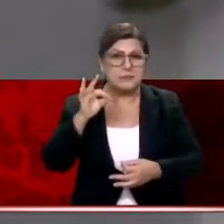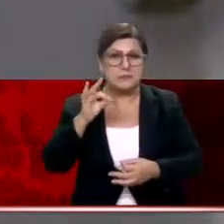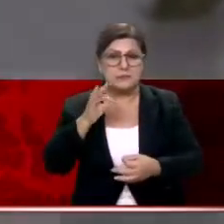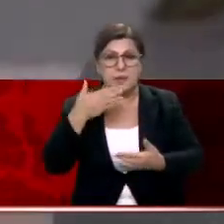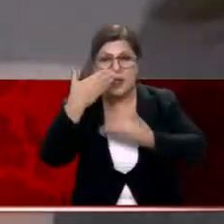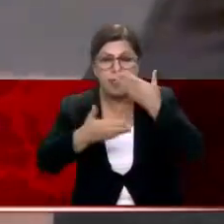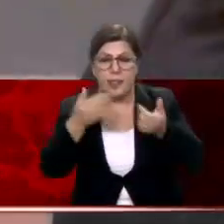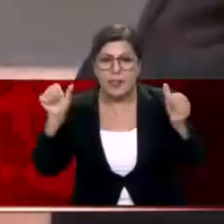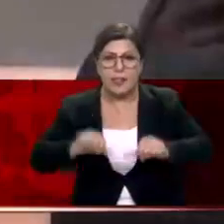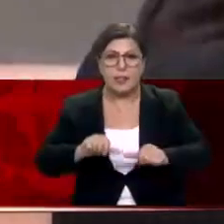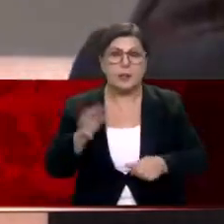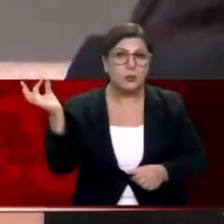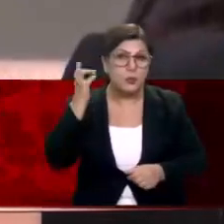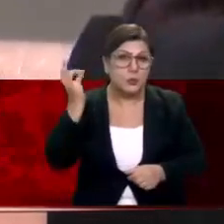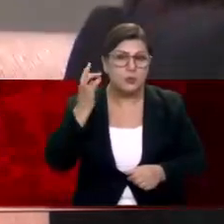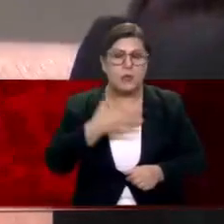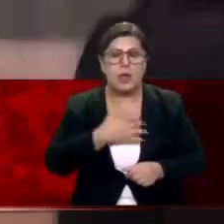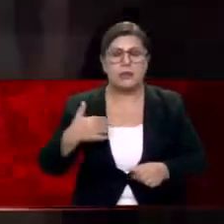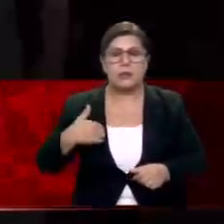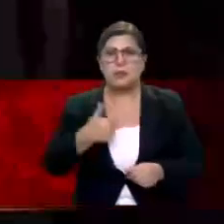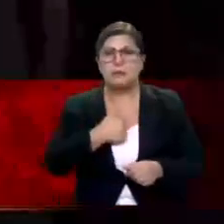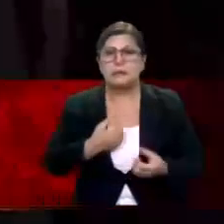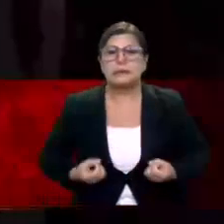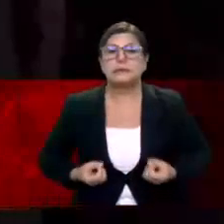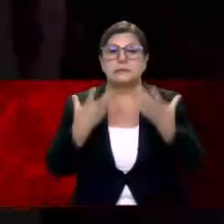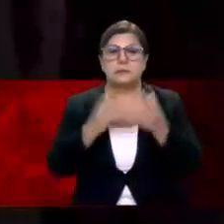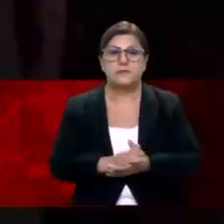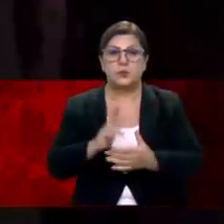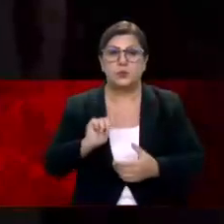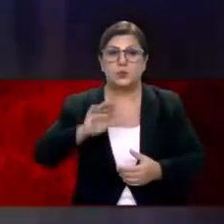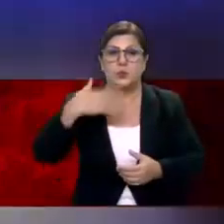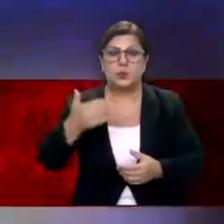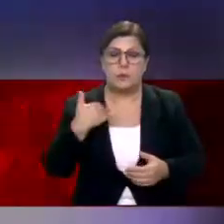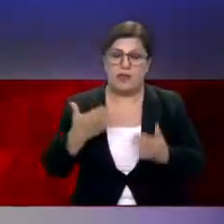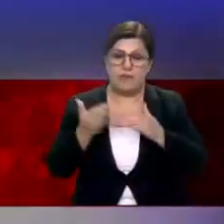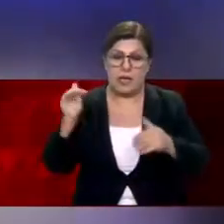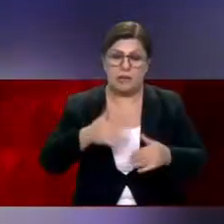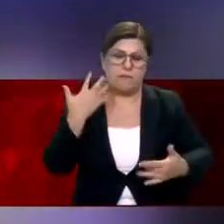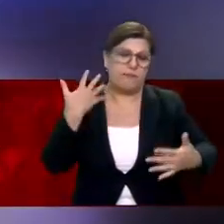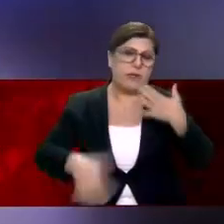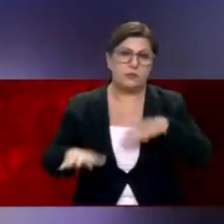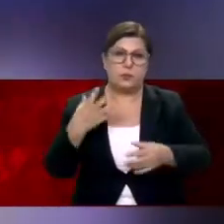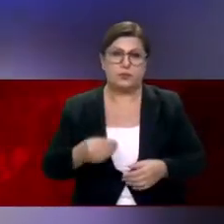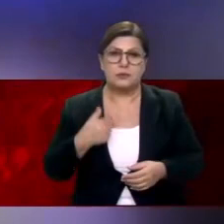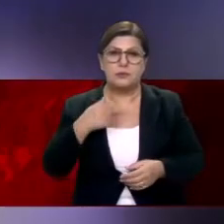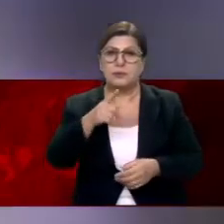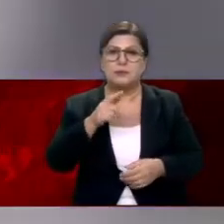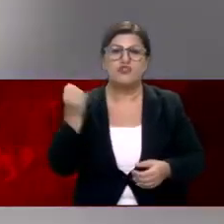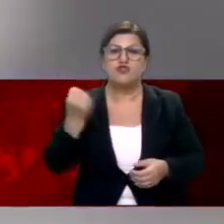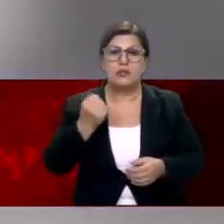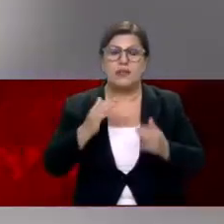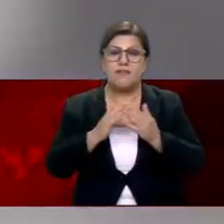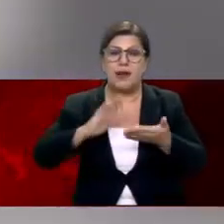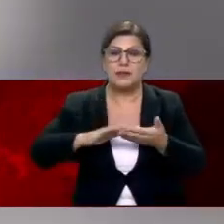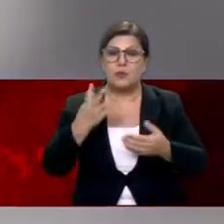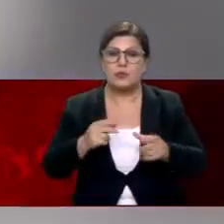öldürüldüğünü duyduğunda İsa Anne yüreği dayanamadı ü gün sonra geldim Fer geçirdim Bursa'da geçtiğimiz Şubat ayında yaşanmıştı cinayet ev